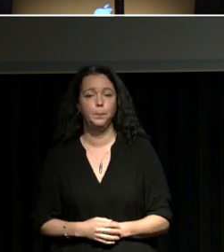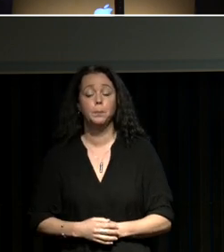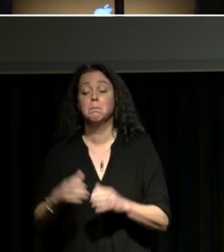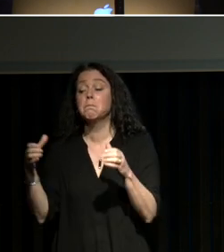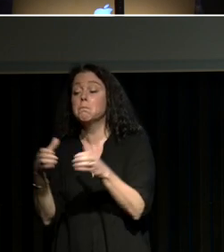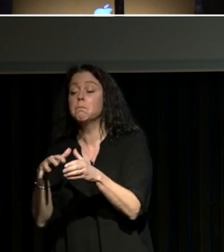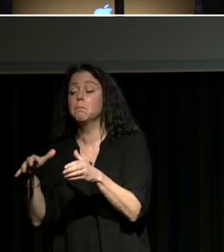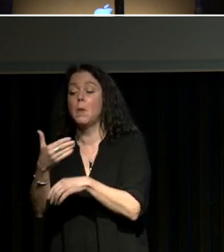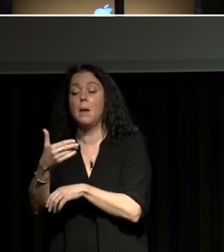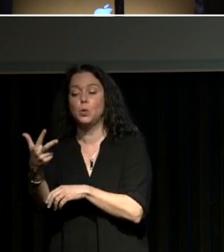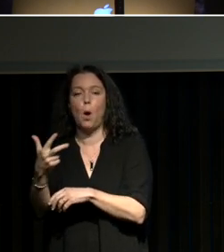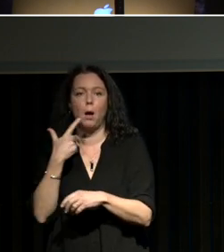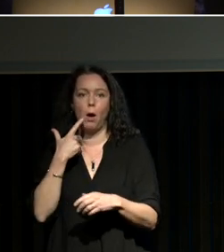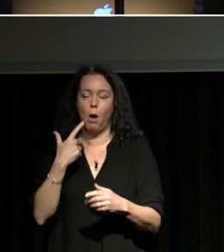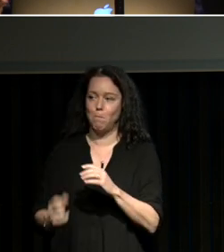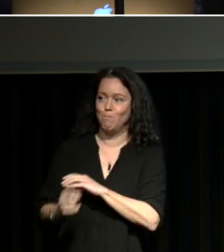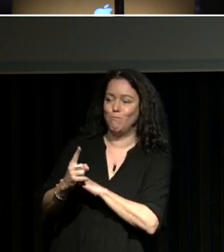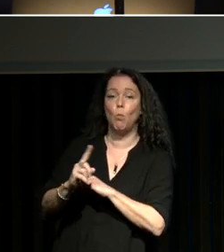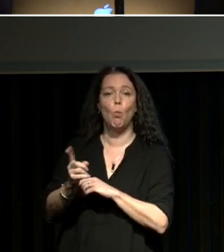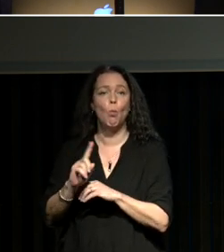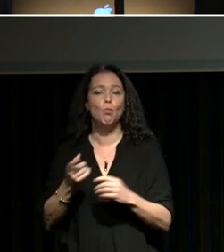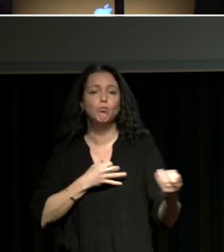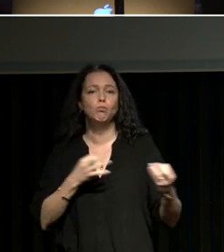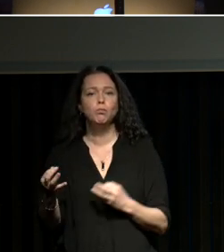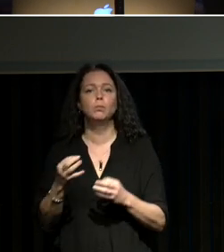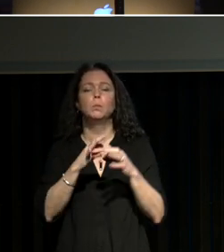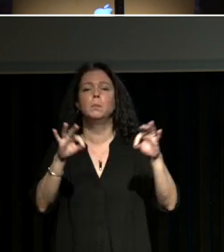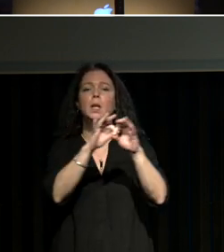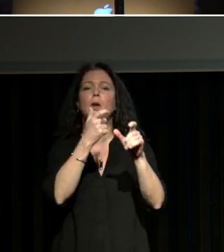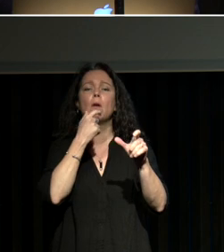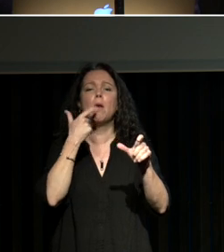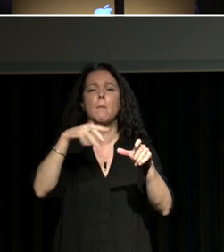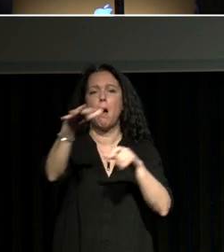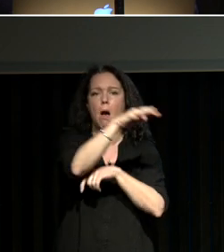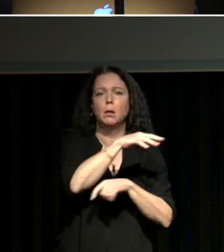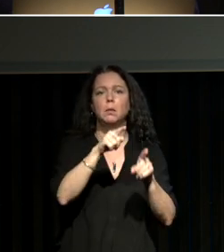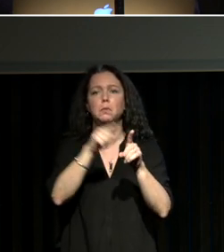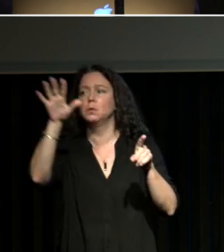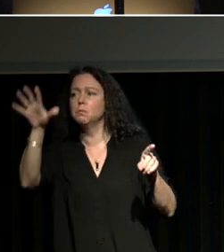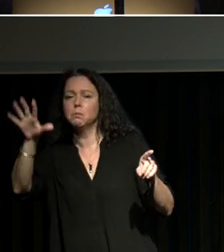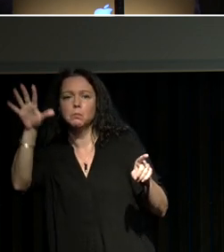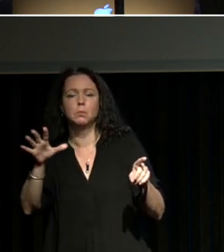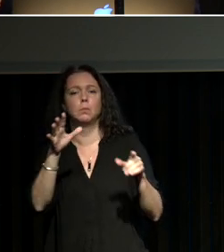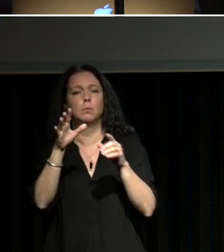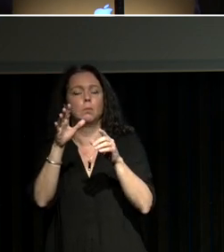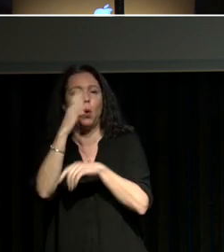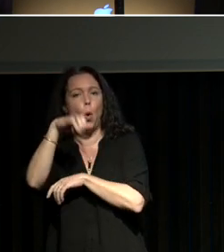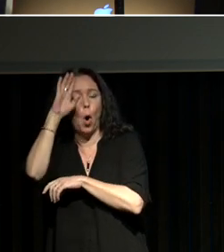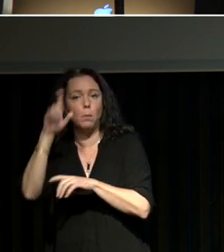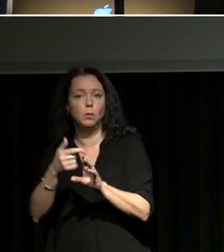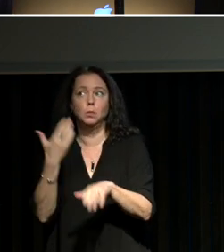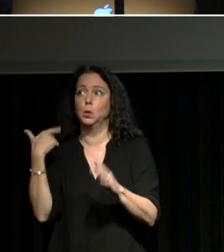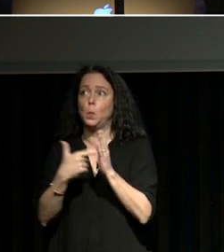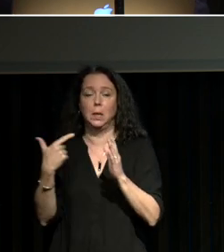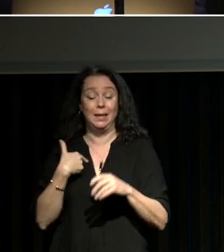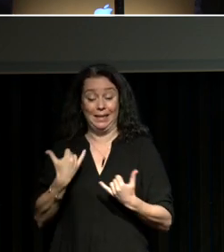une révolution. Hein. C'est quelque chose qui se fait couramment dans les pays anglo-saxons et du Benelux depuis le début des années 2000. Hein. On avait 15 ans de retard